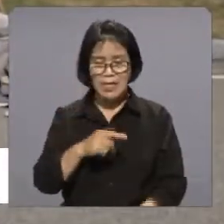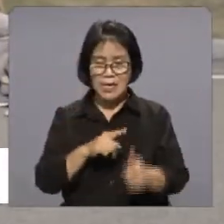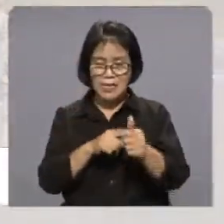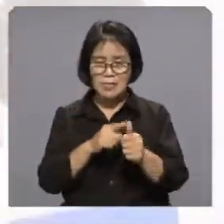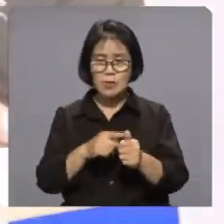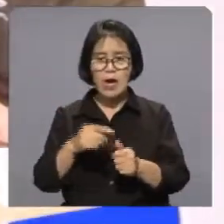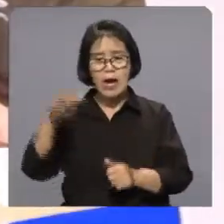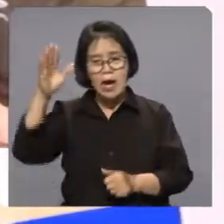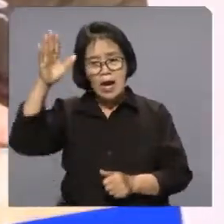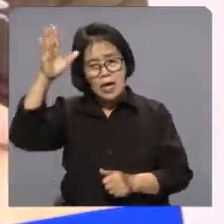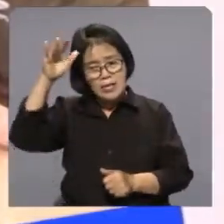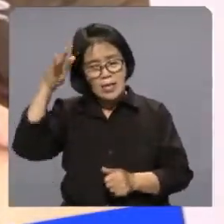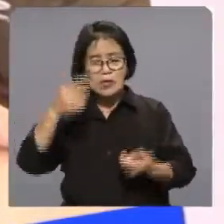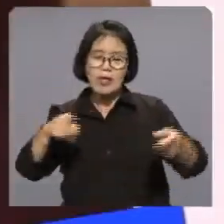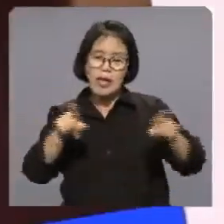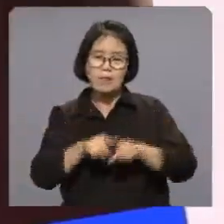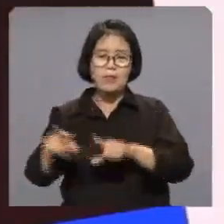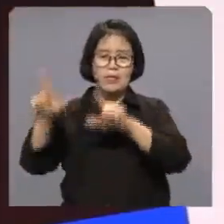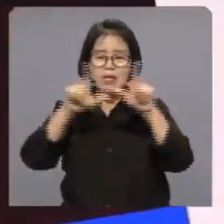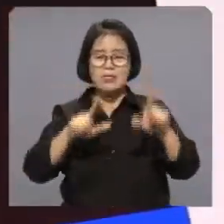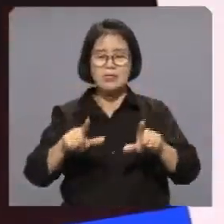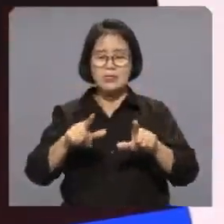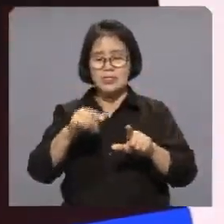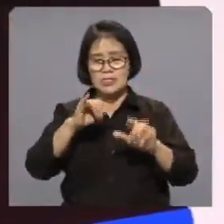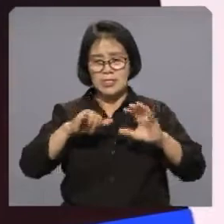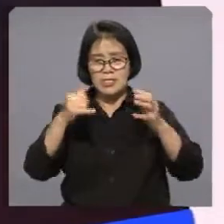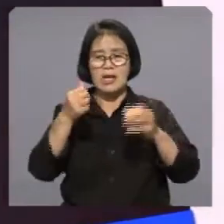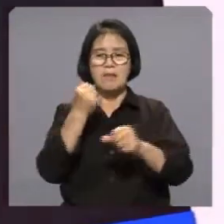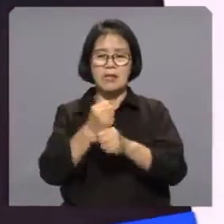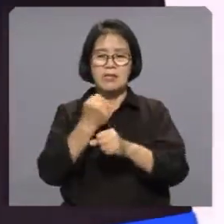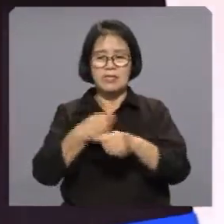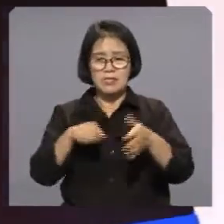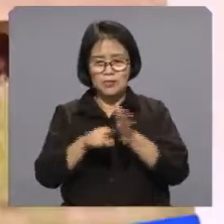파트너와 안내견이 더불어 살아갈 수 있는 세상을 만들기